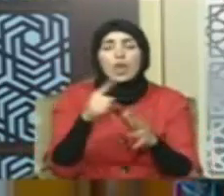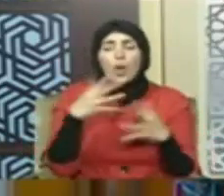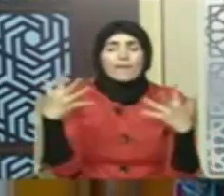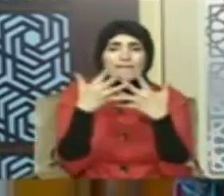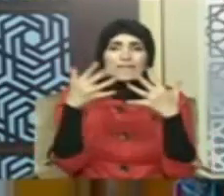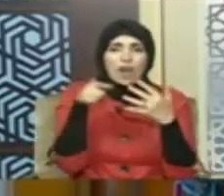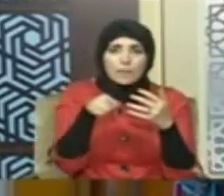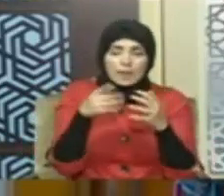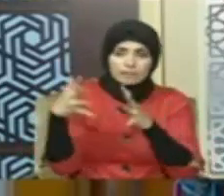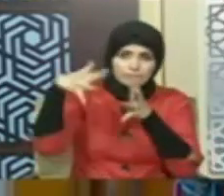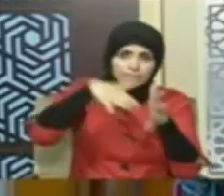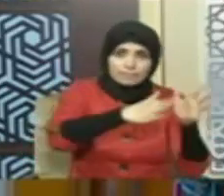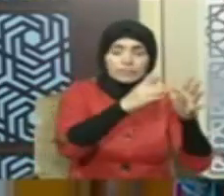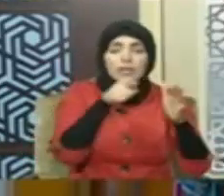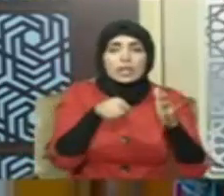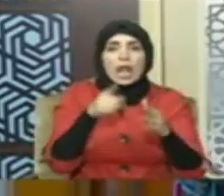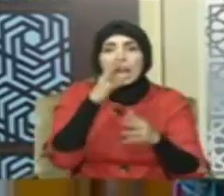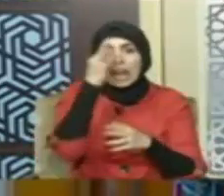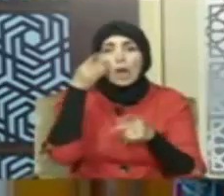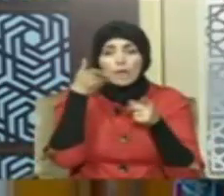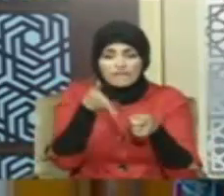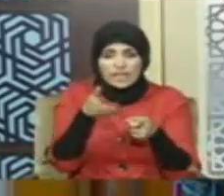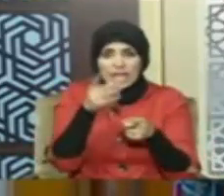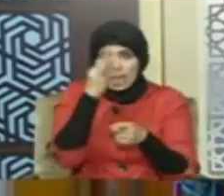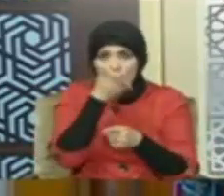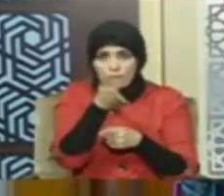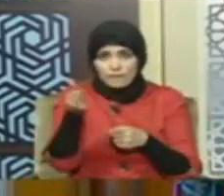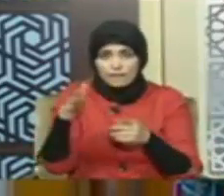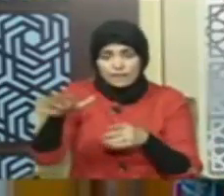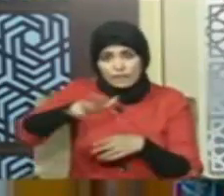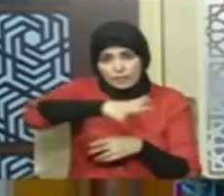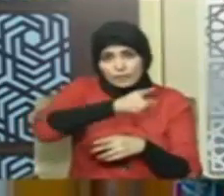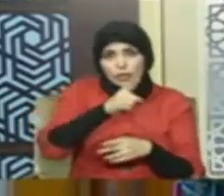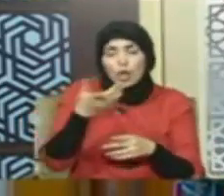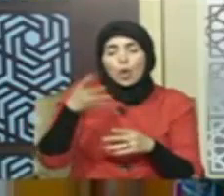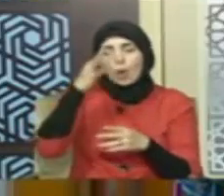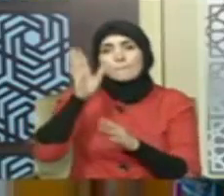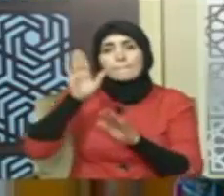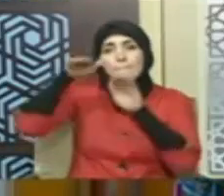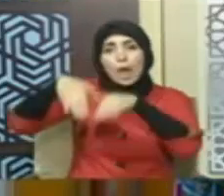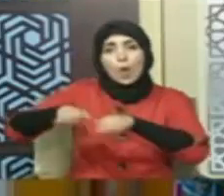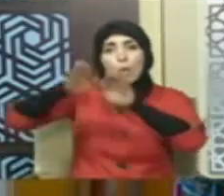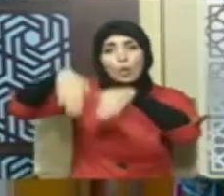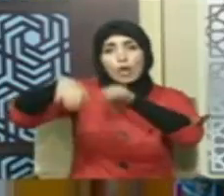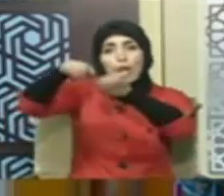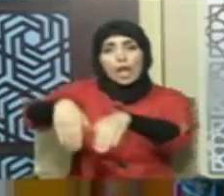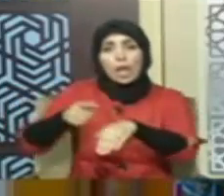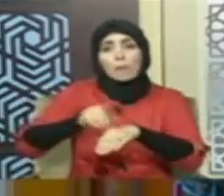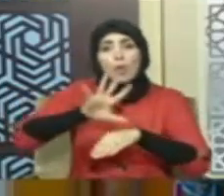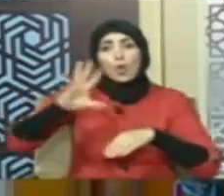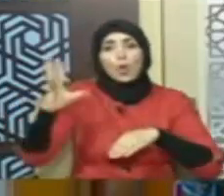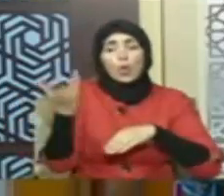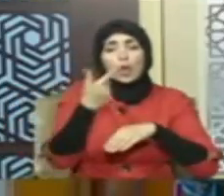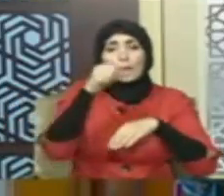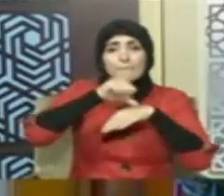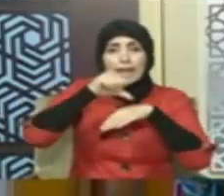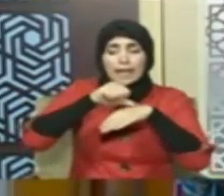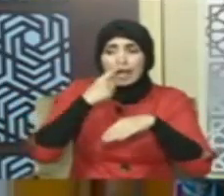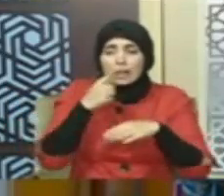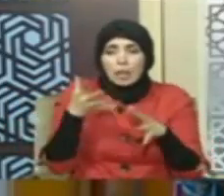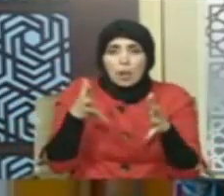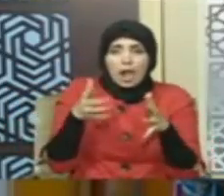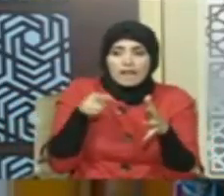بها، جاءتها ريح عاصف وجاءهم الموج من كل مكان وظنوا